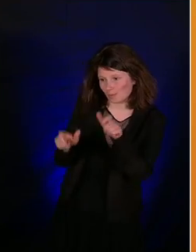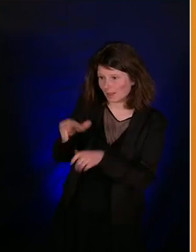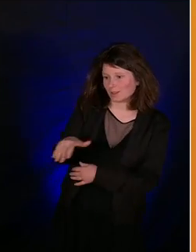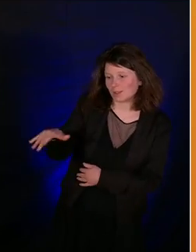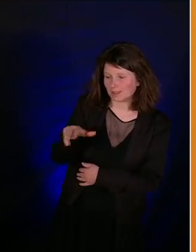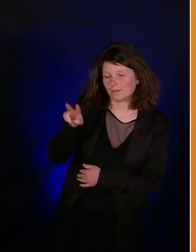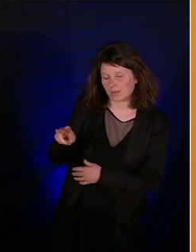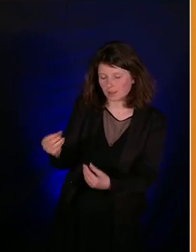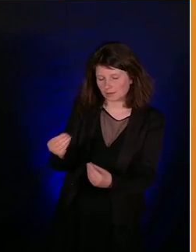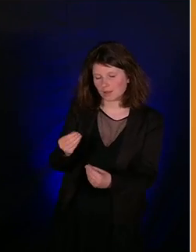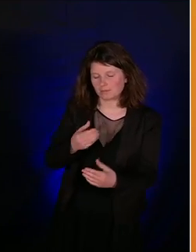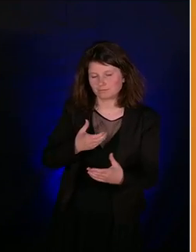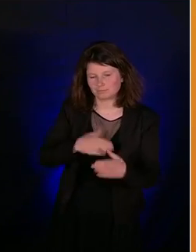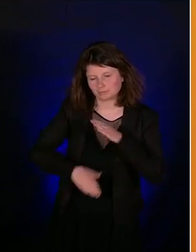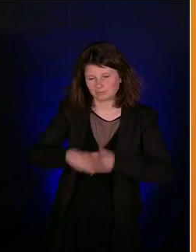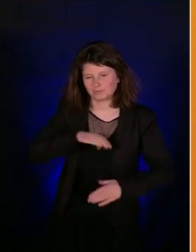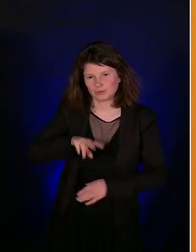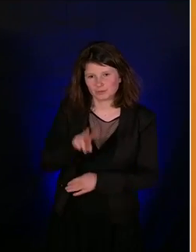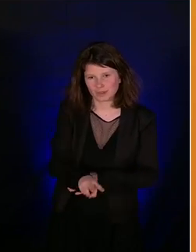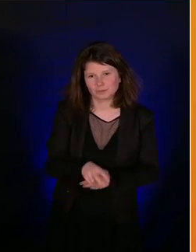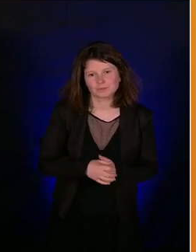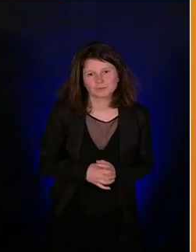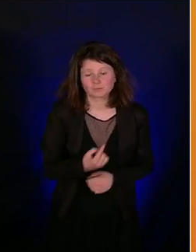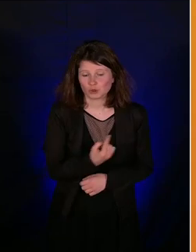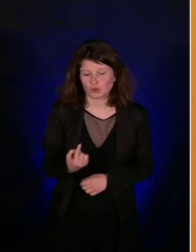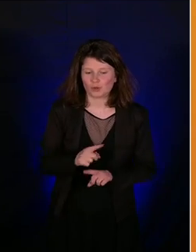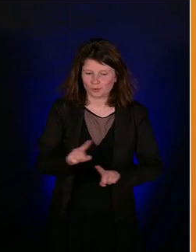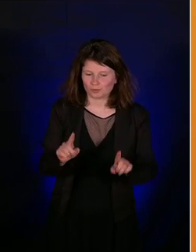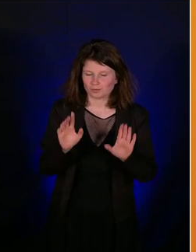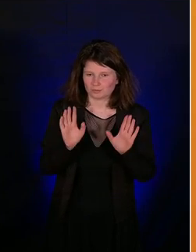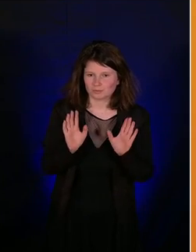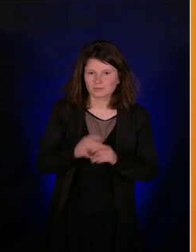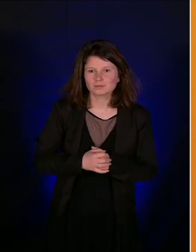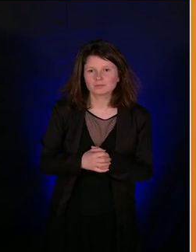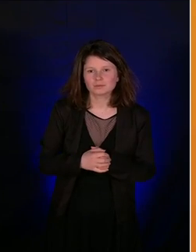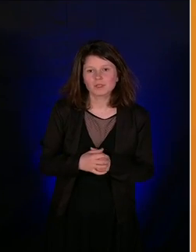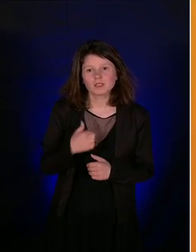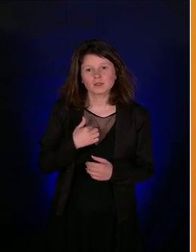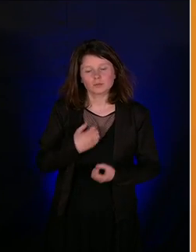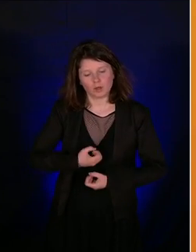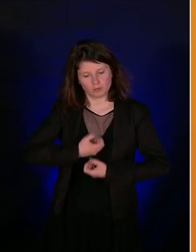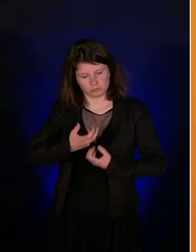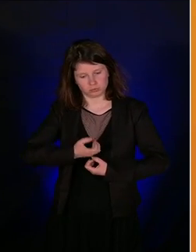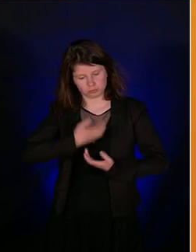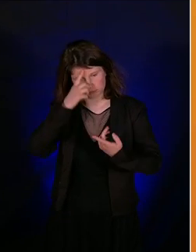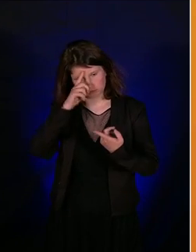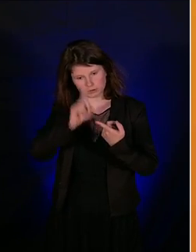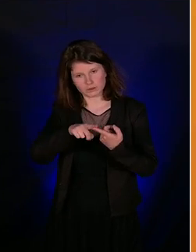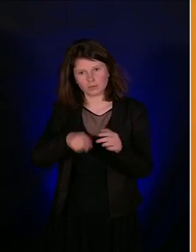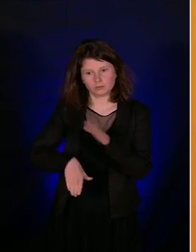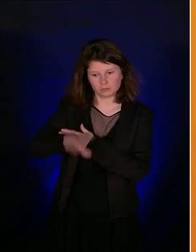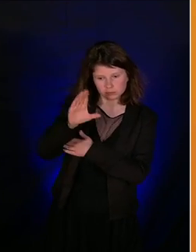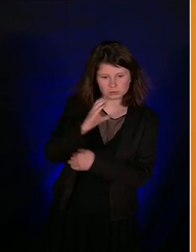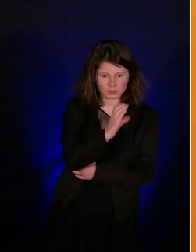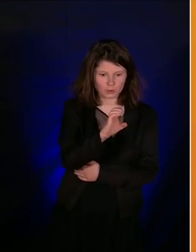une certaine frustration je suis pas la seule ceci dit ce qui m'amène à prendre la parole sur la question des candidatures et de la